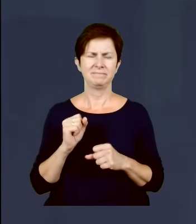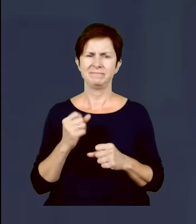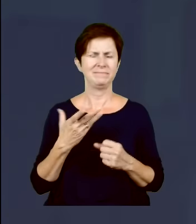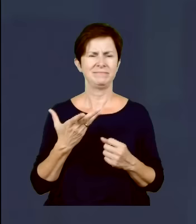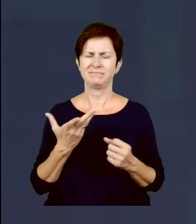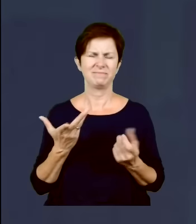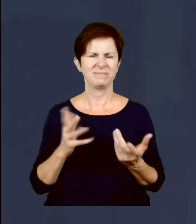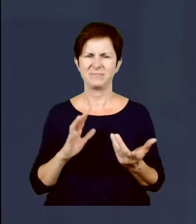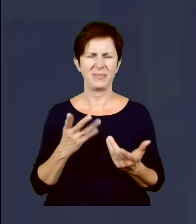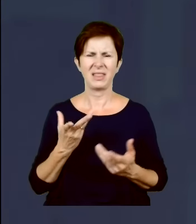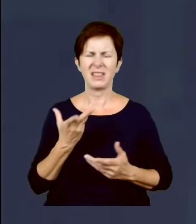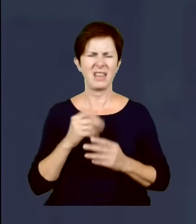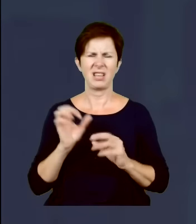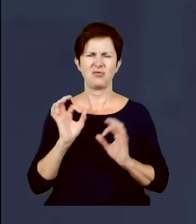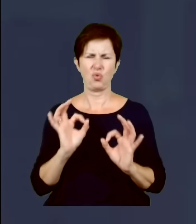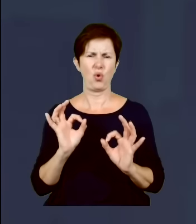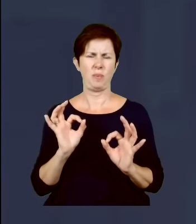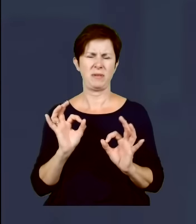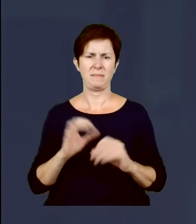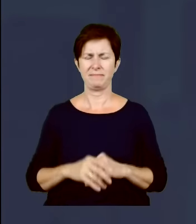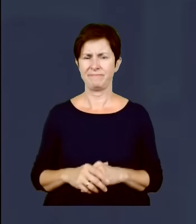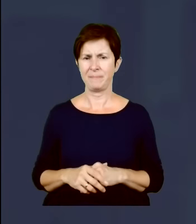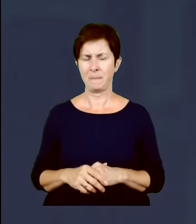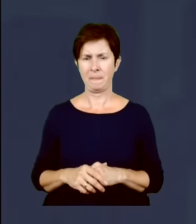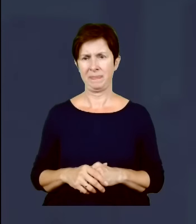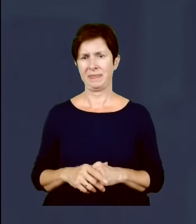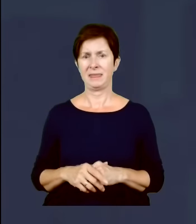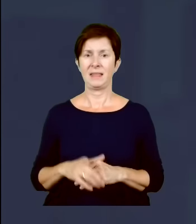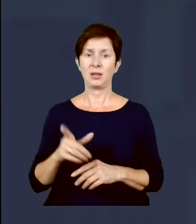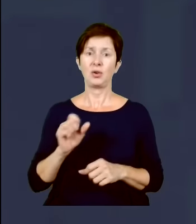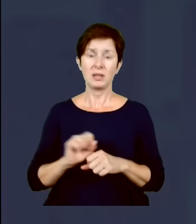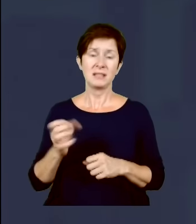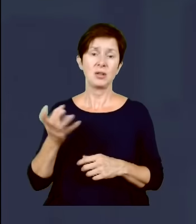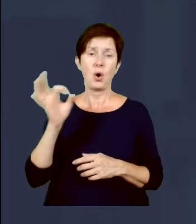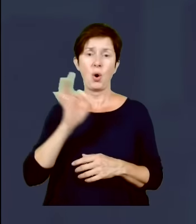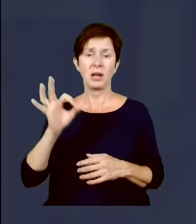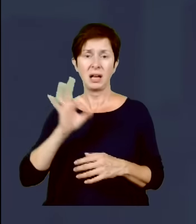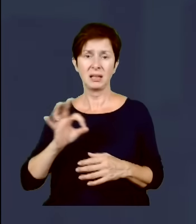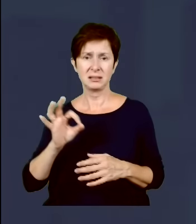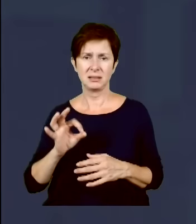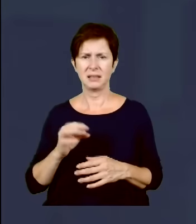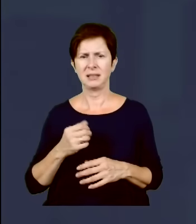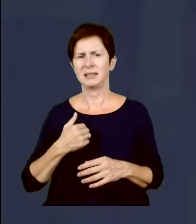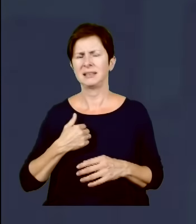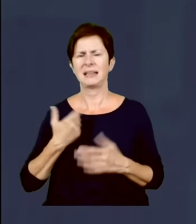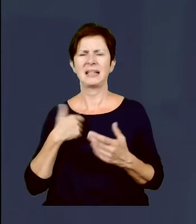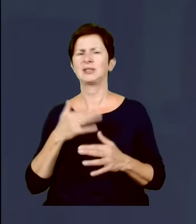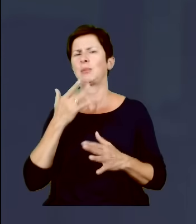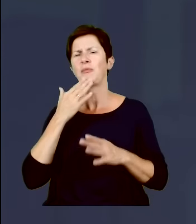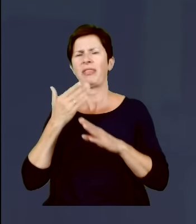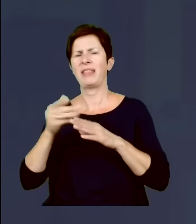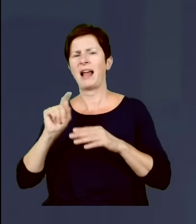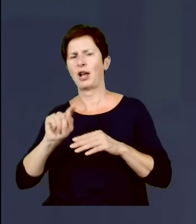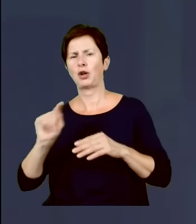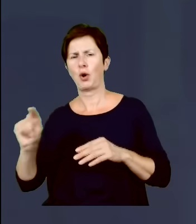sytuacje bo to są sytuacje proszę państwa no Okazja czyni czyni już nie będę tam dalej mówił Natomiast